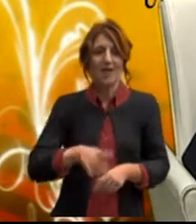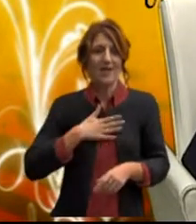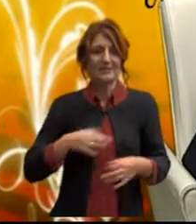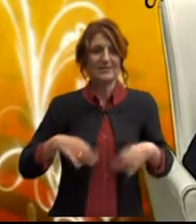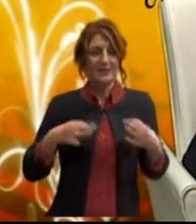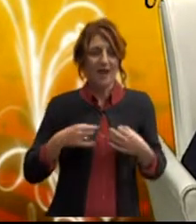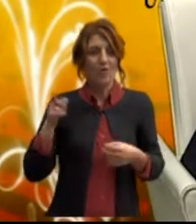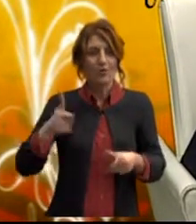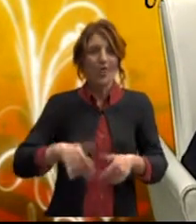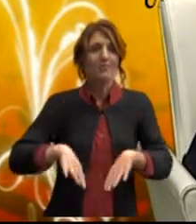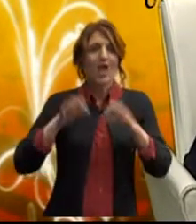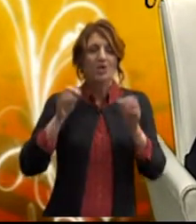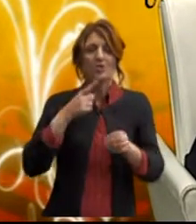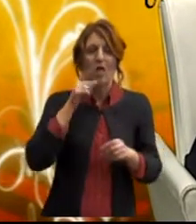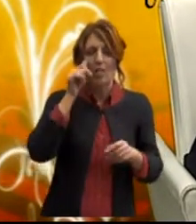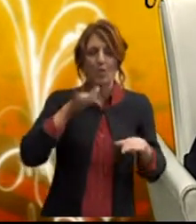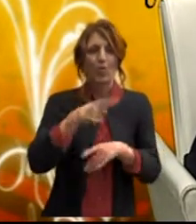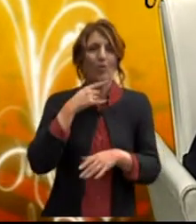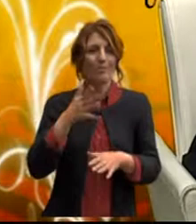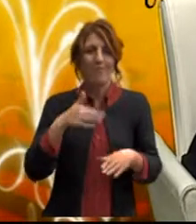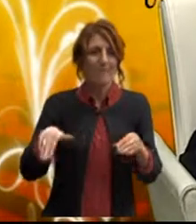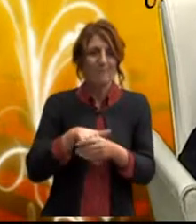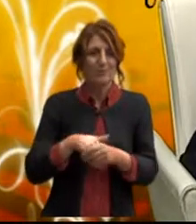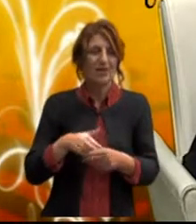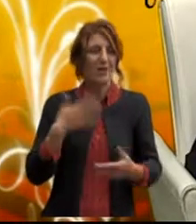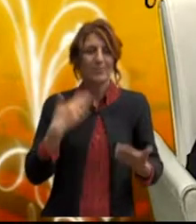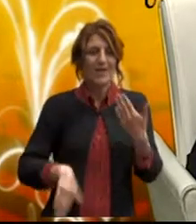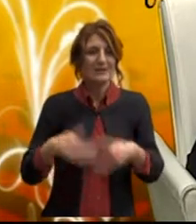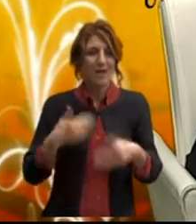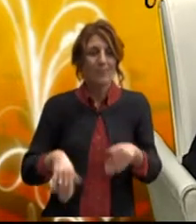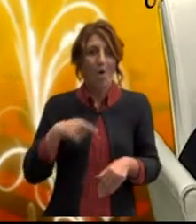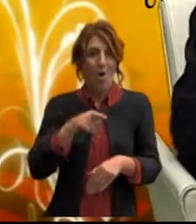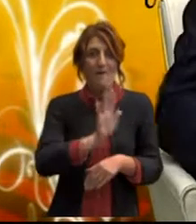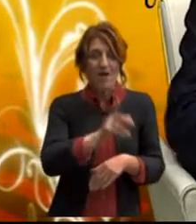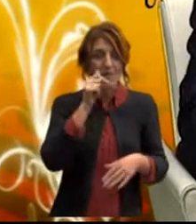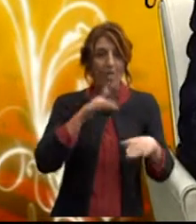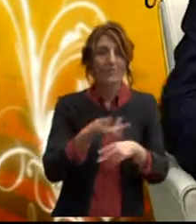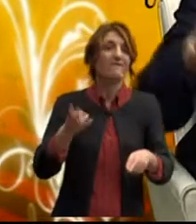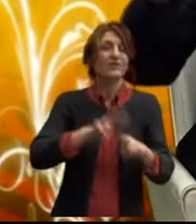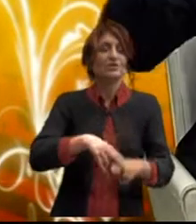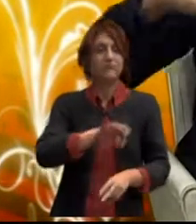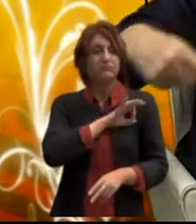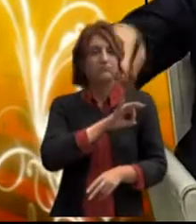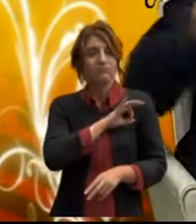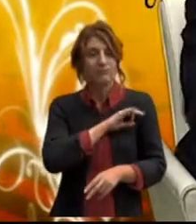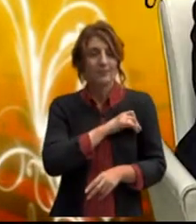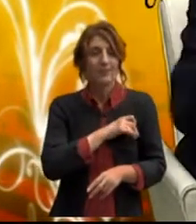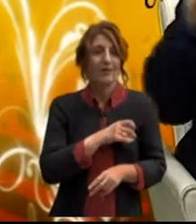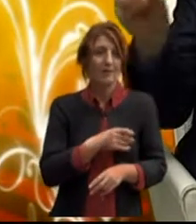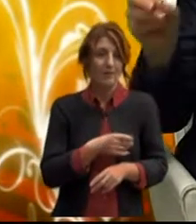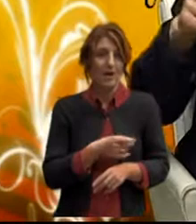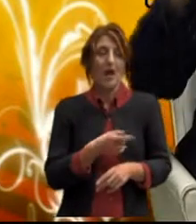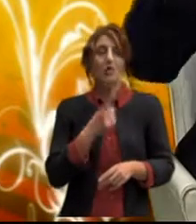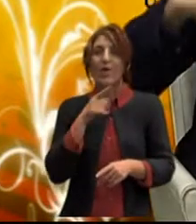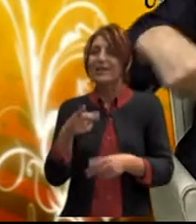da je smrtnost među nezaposlenima, ljudi koji su izgubili posao, 20% veća od onih, dakle, koji